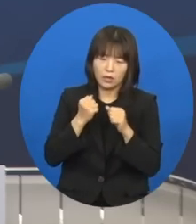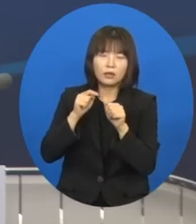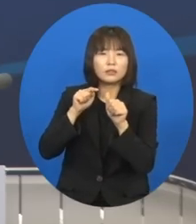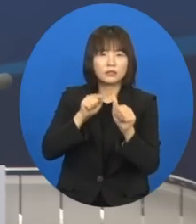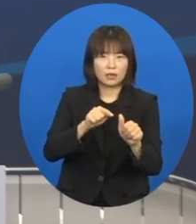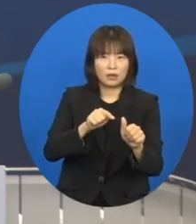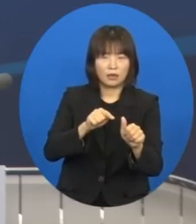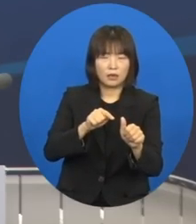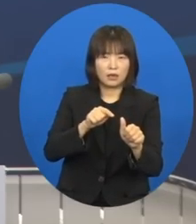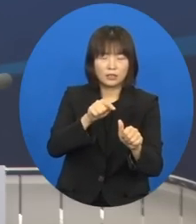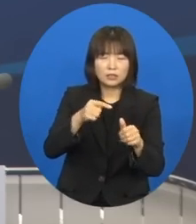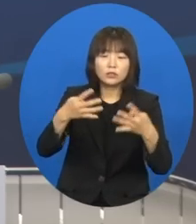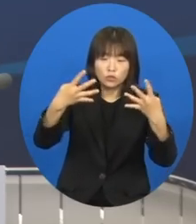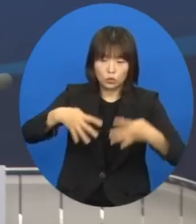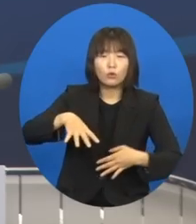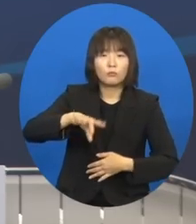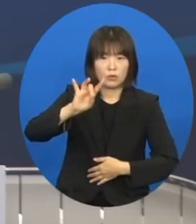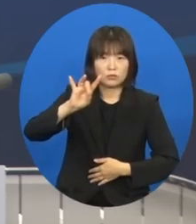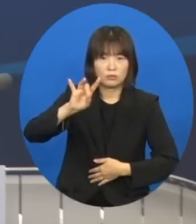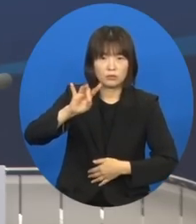선행 조건. 그러면 우리가